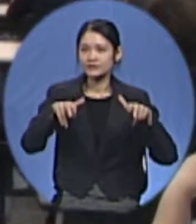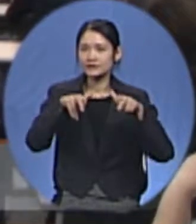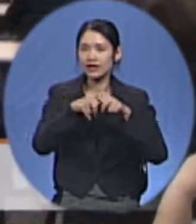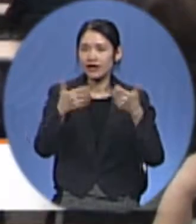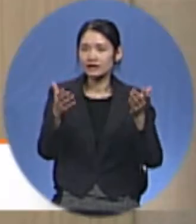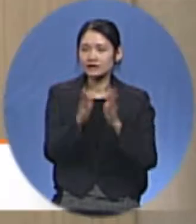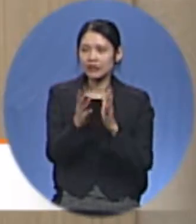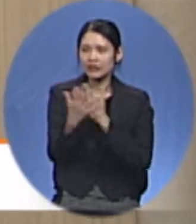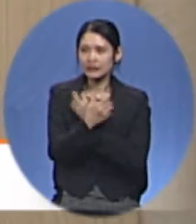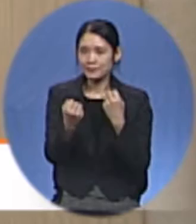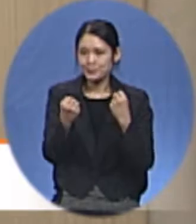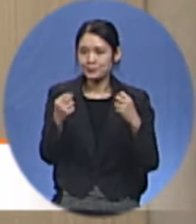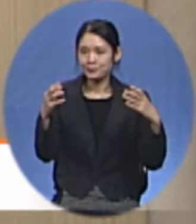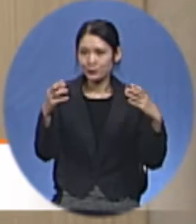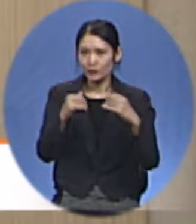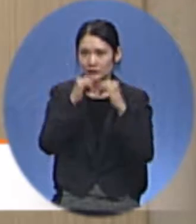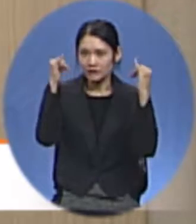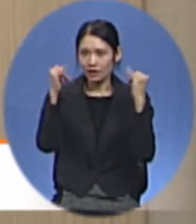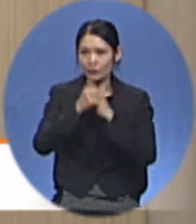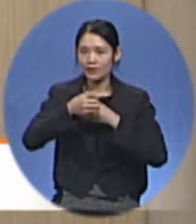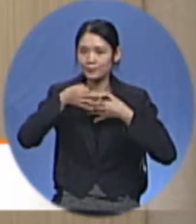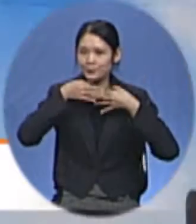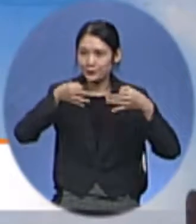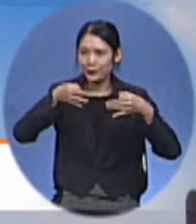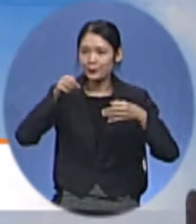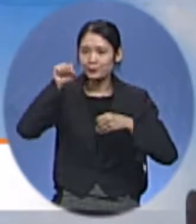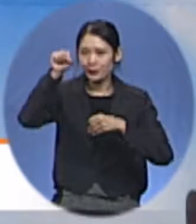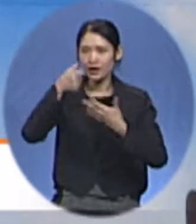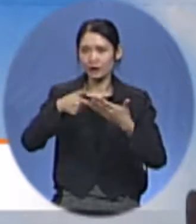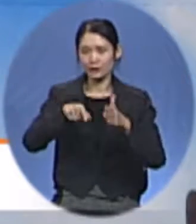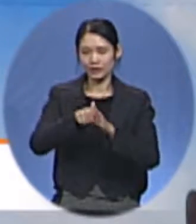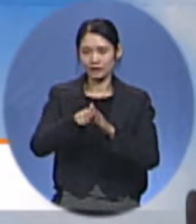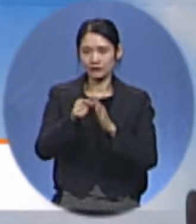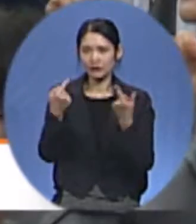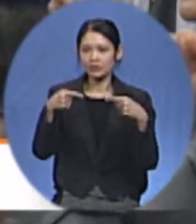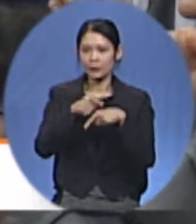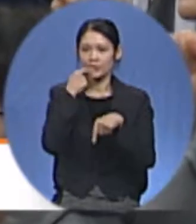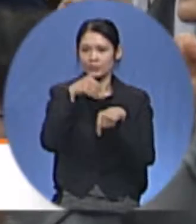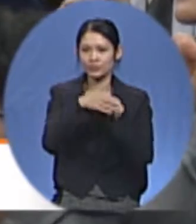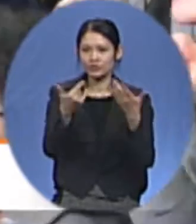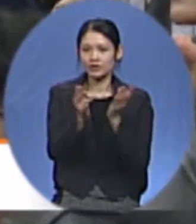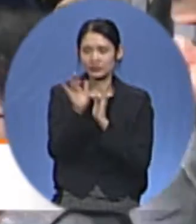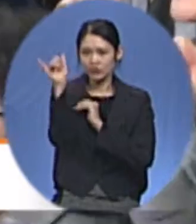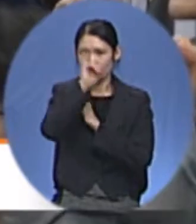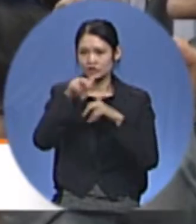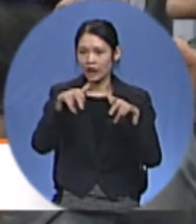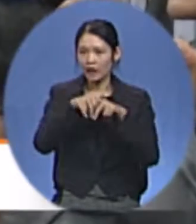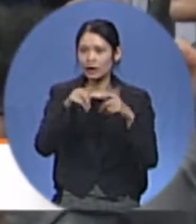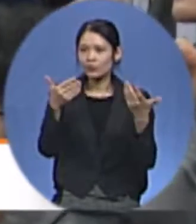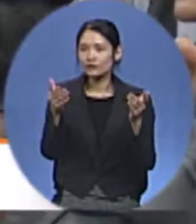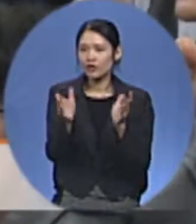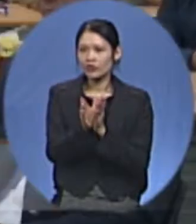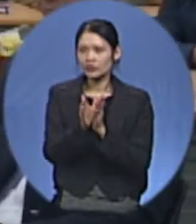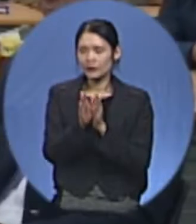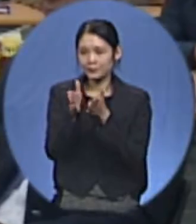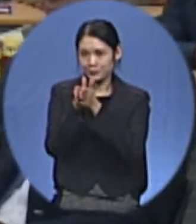장애인의 힘을 모으고 사회의 목소리를 내기 위해 더불어민주당 전국장애인위원회가